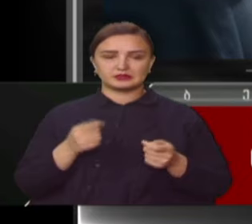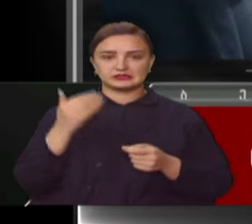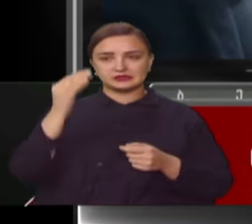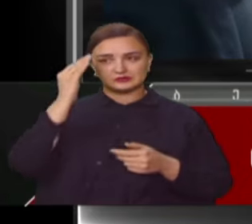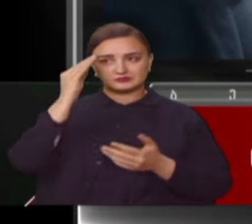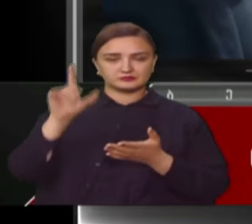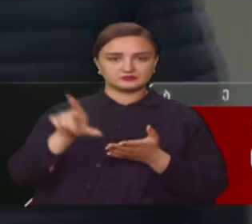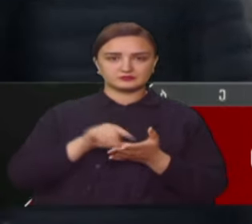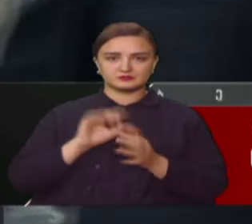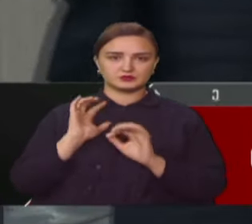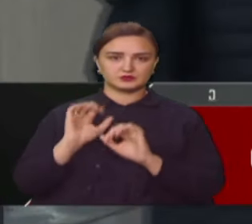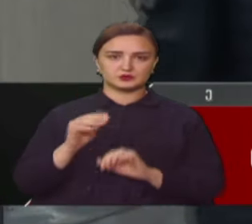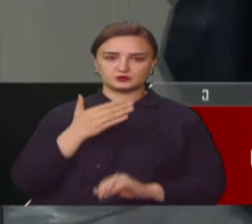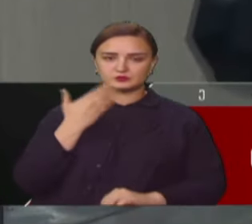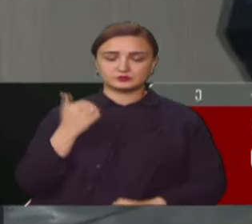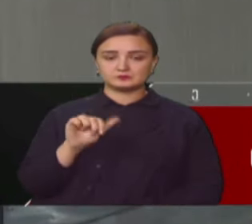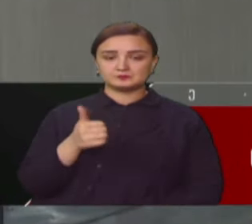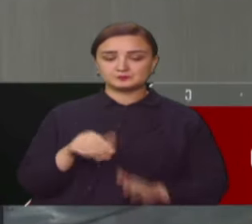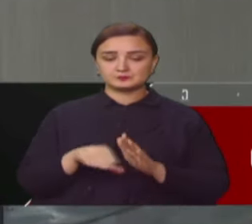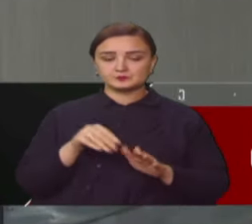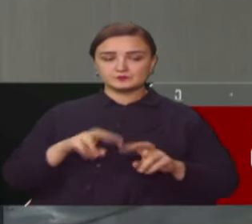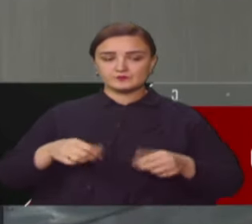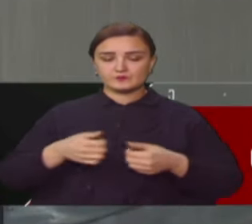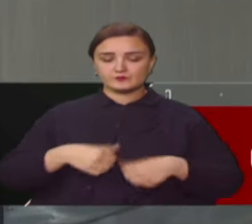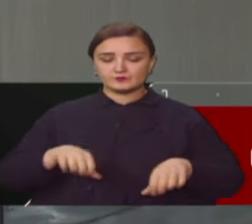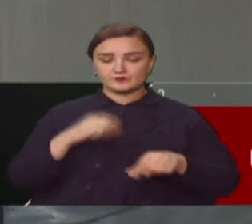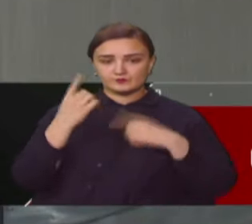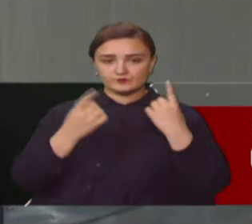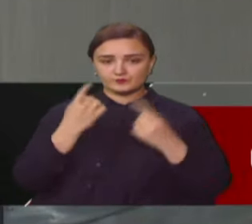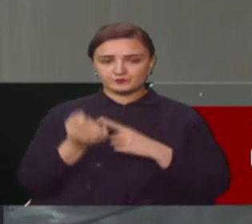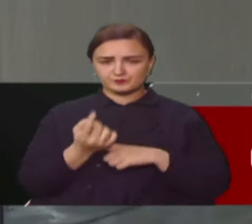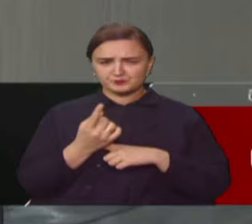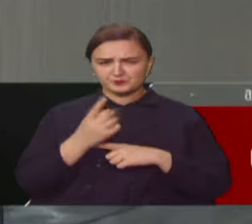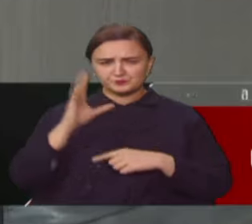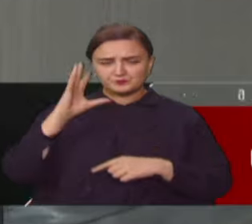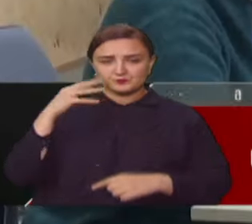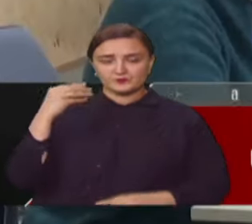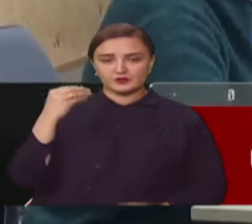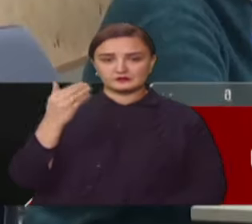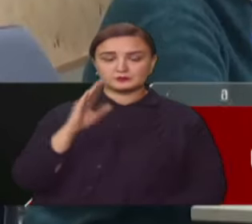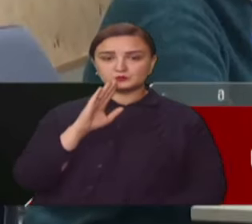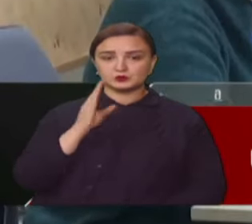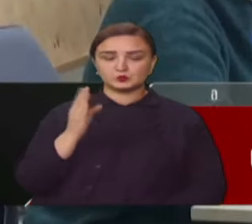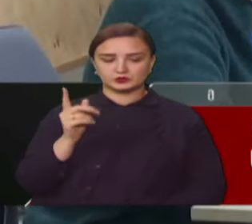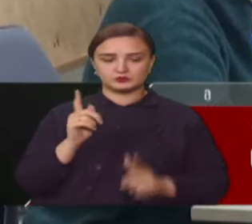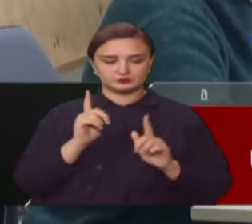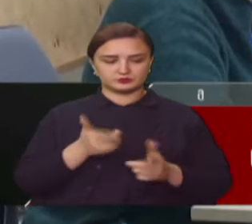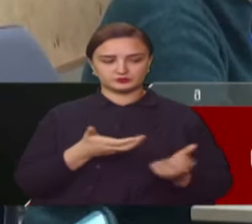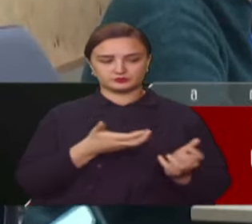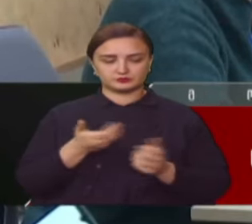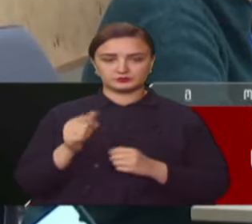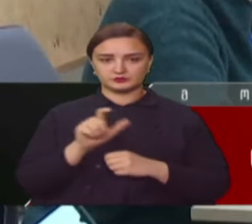იდეოლოგიის მხარდამჭერი. Როგორც საარჩევნო კომისიის მონაცემებით ირკვევა, მოლდოვაში, რომელსაც ბრიუსელმა მწვანე შუქი აუნთო და